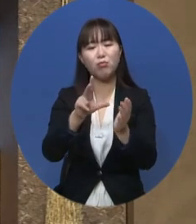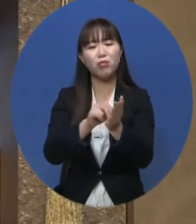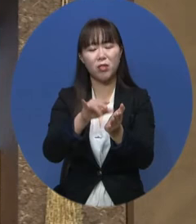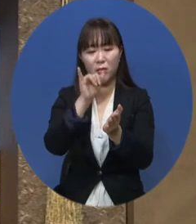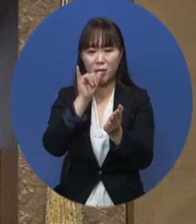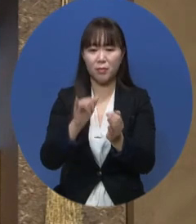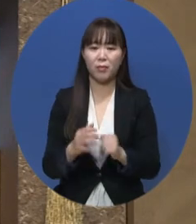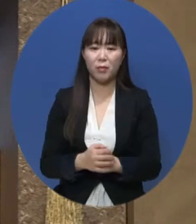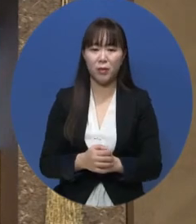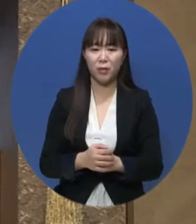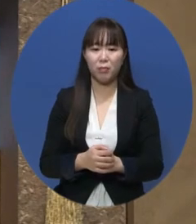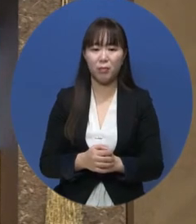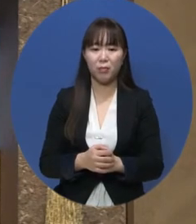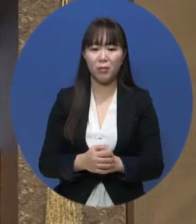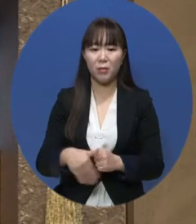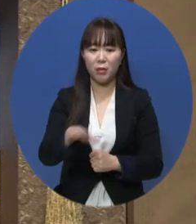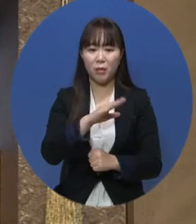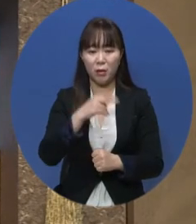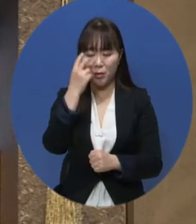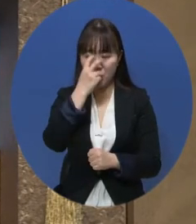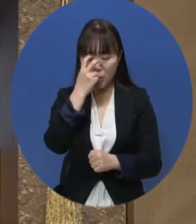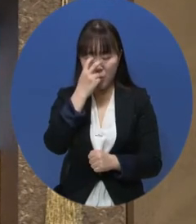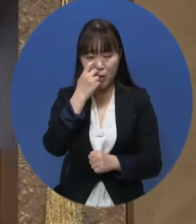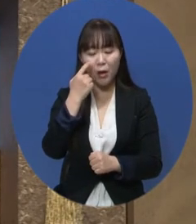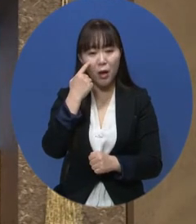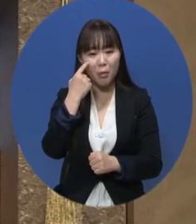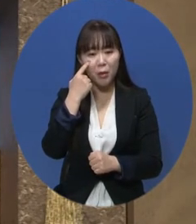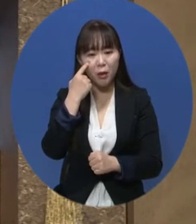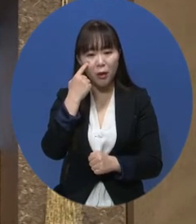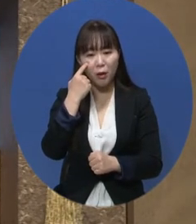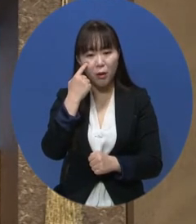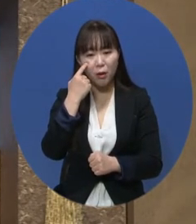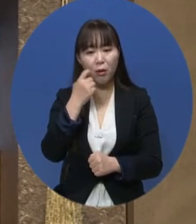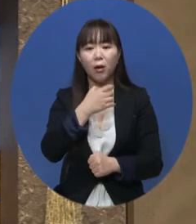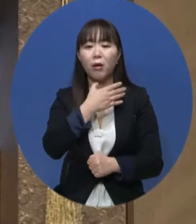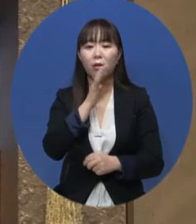있었어요. 그래서 저희가 이제 조사를 이렇게 해보니까